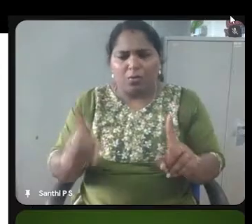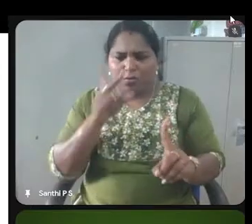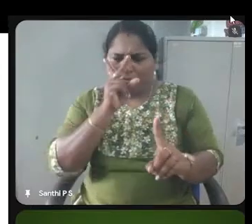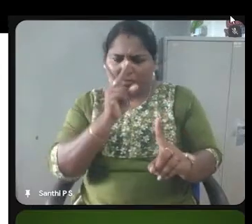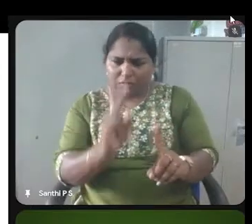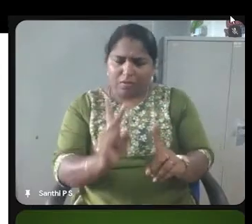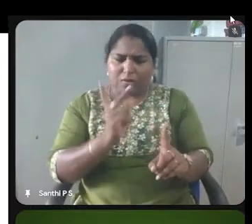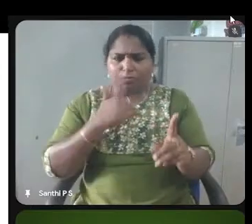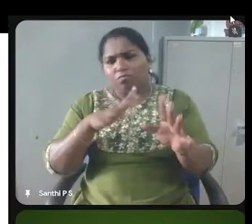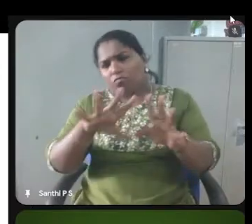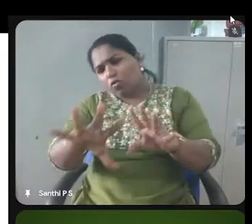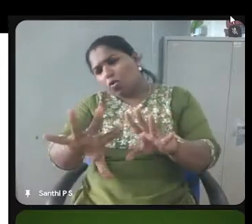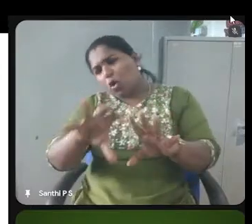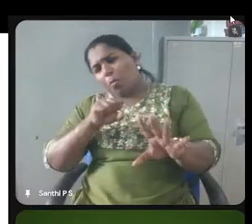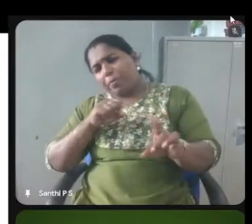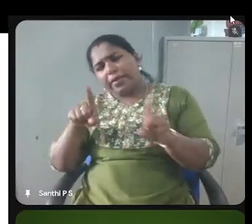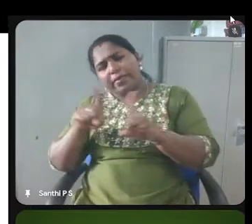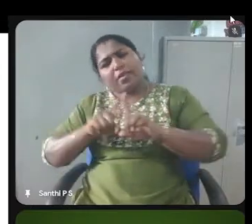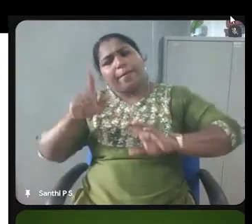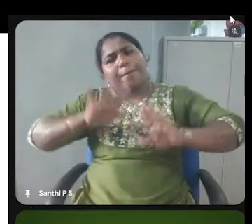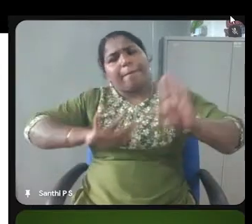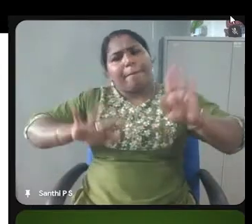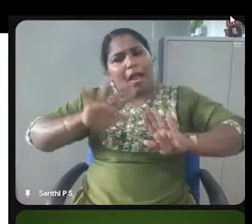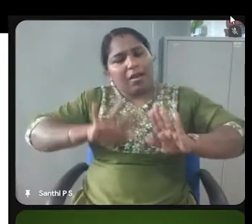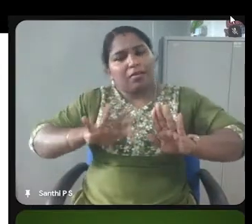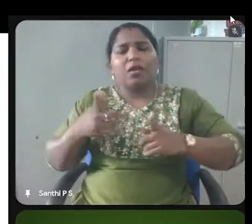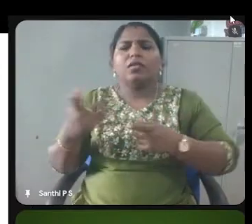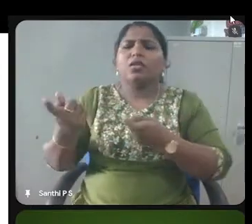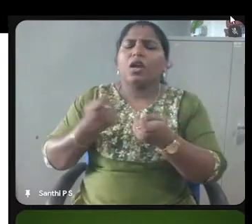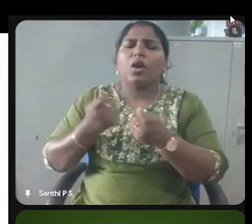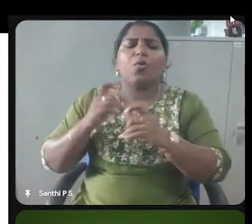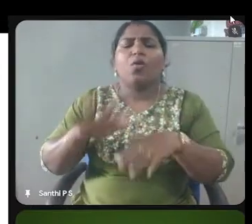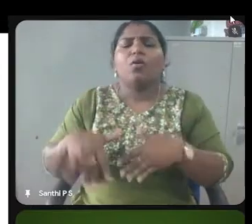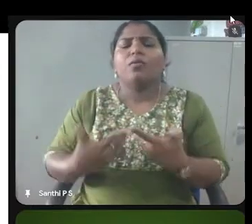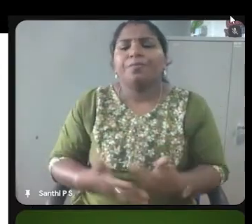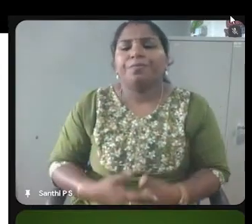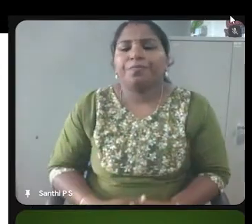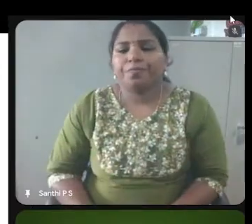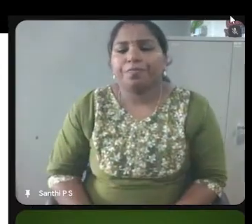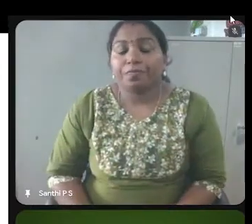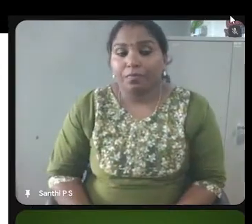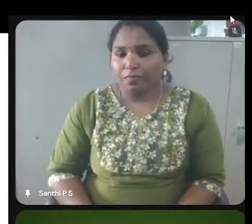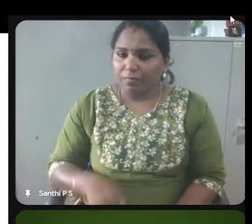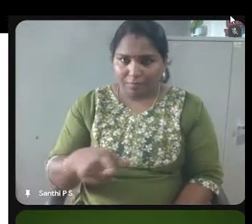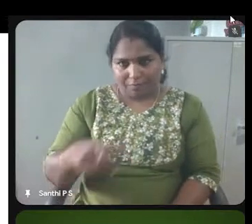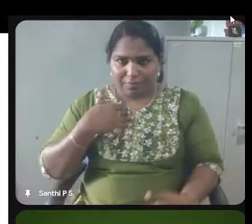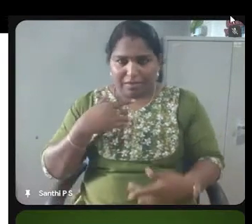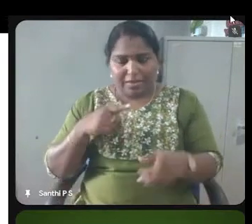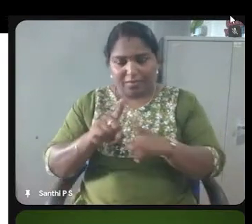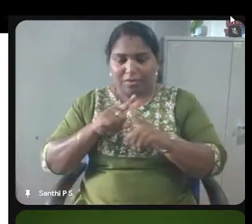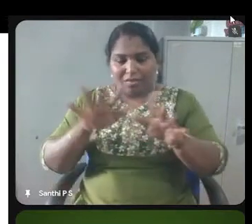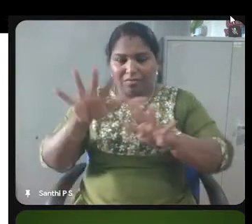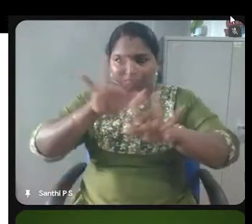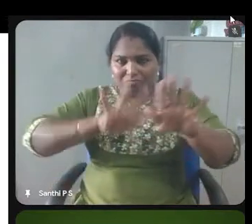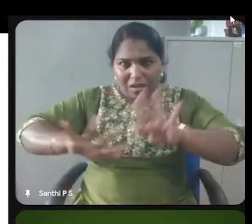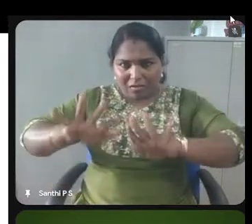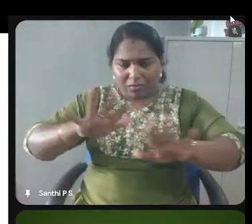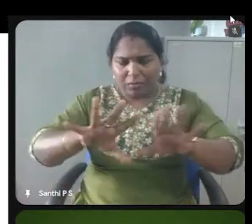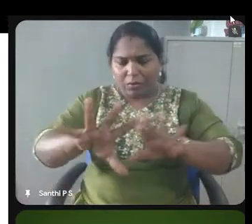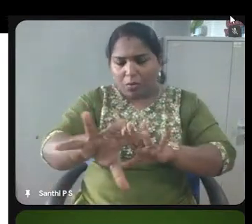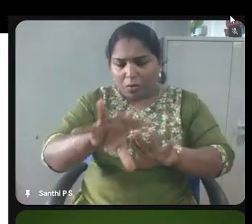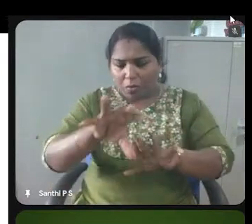പല കുട്ടികളുണ്ട്. അപ്പൊ അതെങ്ങനെ നമുക്ക് കൺട്രോൾ ചെയ്യാൻ പറ്റും? ആക്ച്വലി ഈ ഇമിറ്റേഷൻ അല്ലെങ്കിൽ മോഡലിംഗ് തന്നെ പല